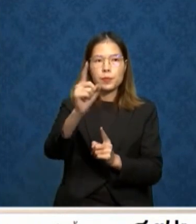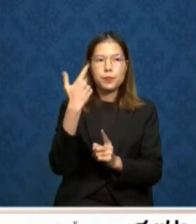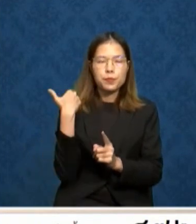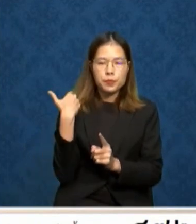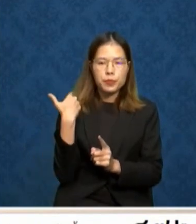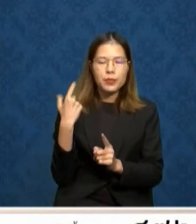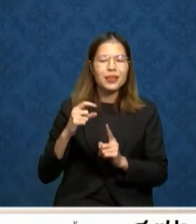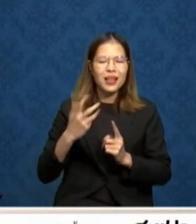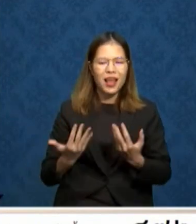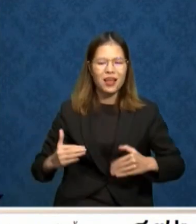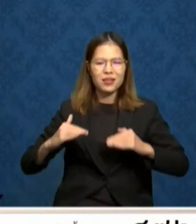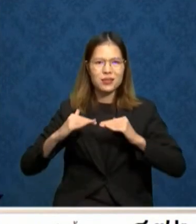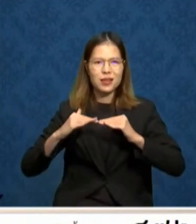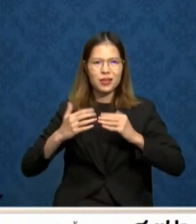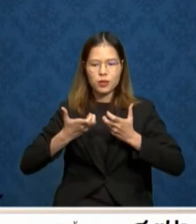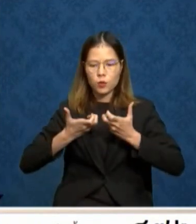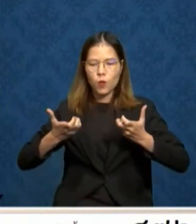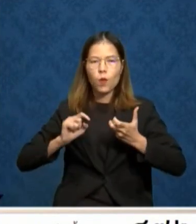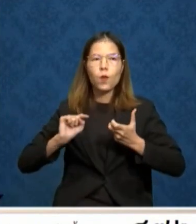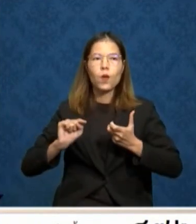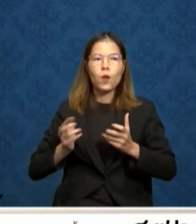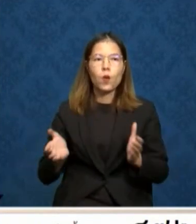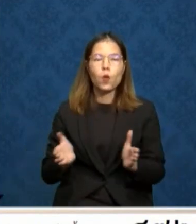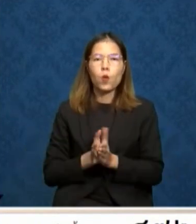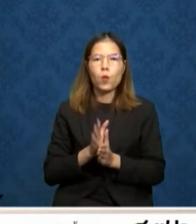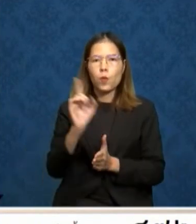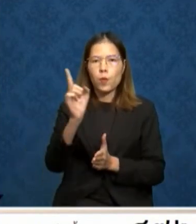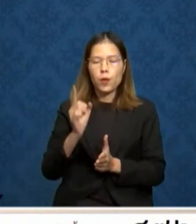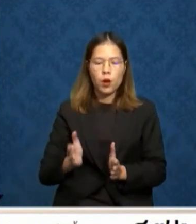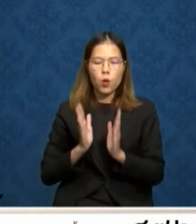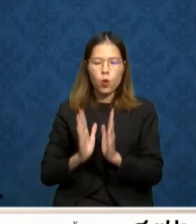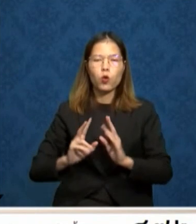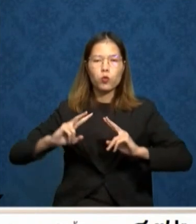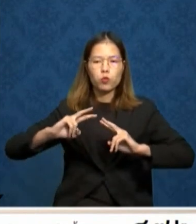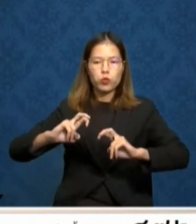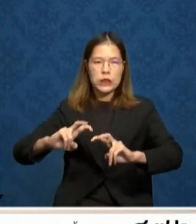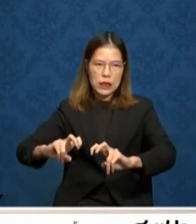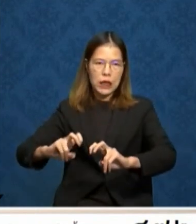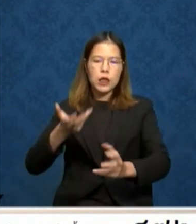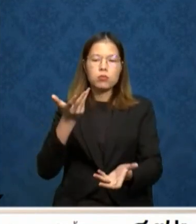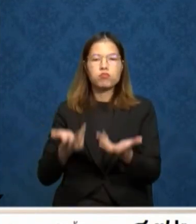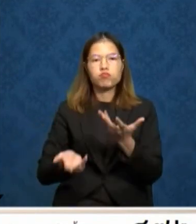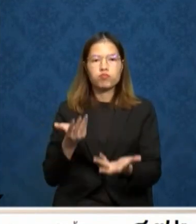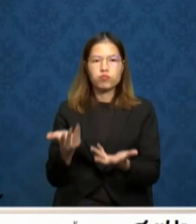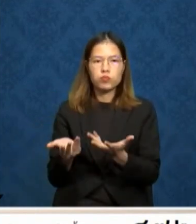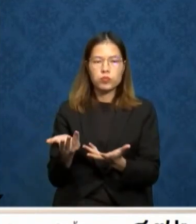มีสิทธิในทรัพย์สินทางปัญญาร่วมกับผู้วิจัยแล้วแต่กรณี